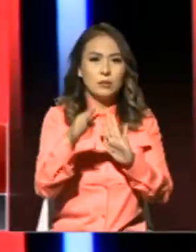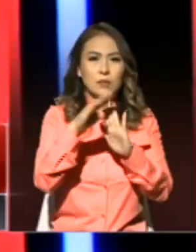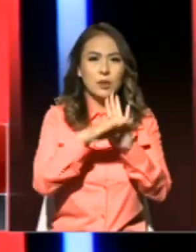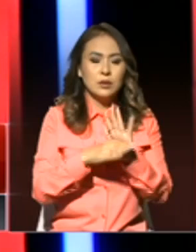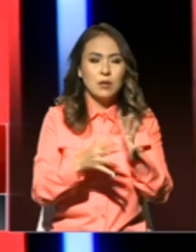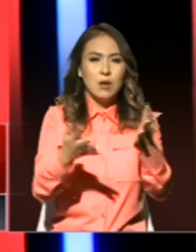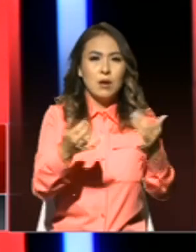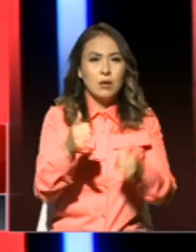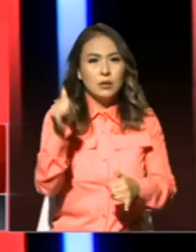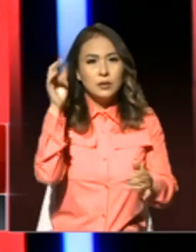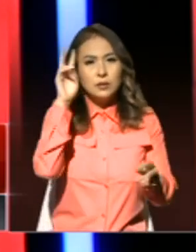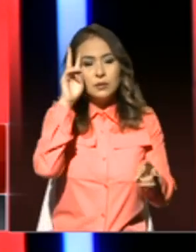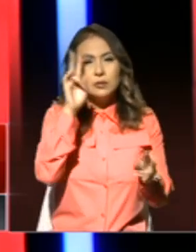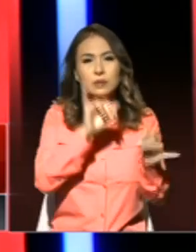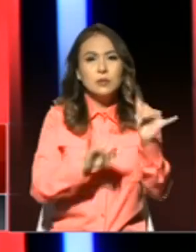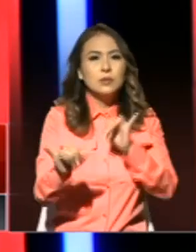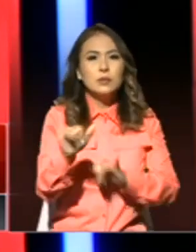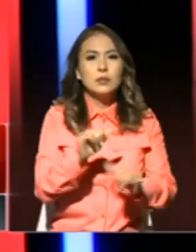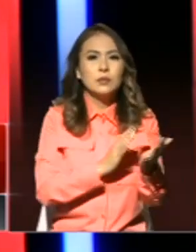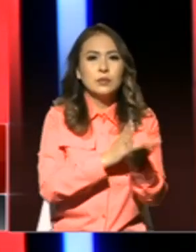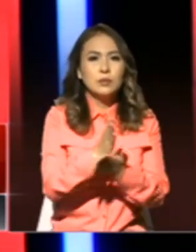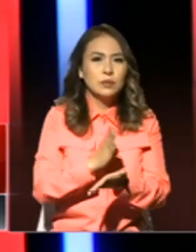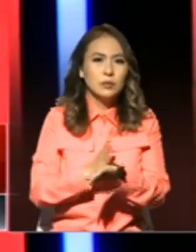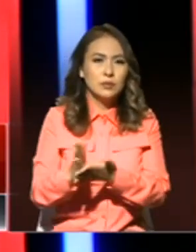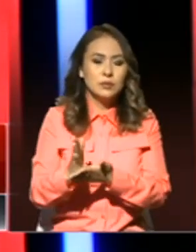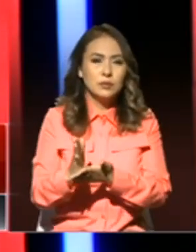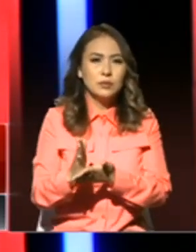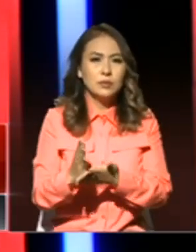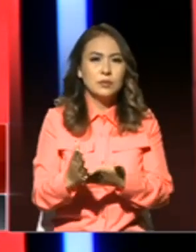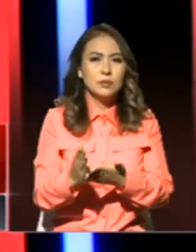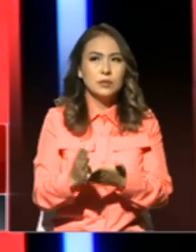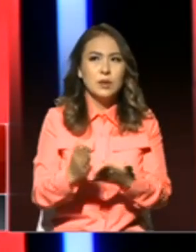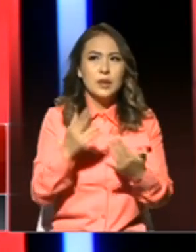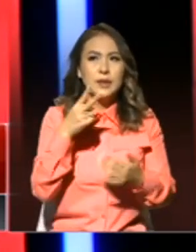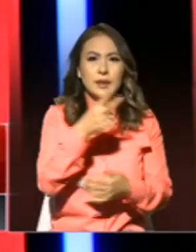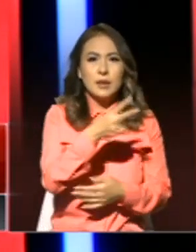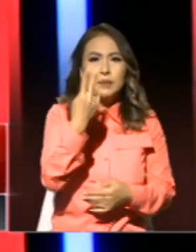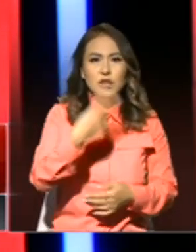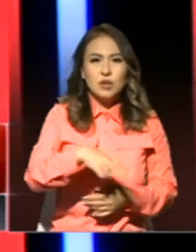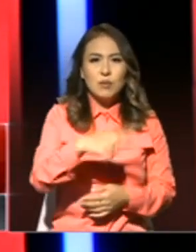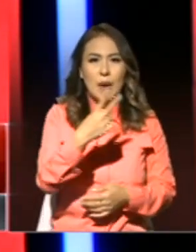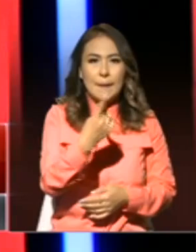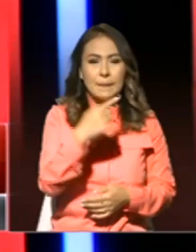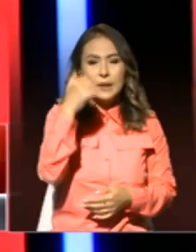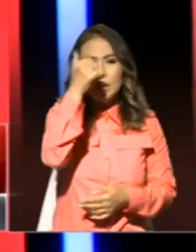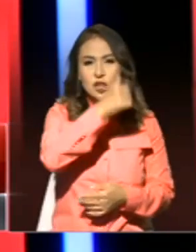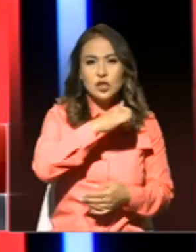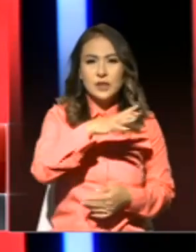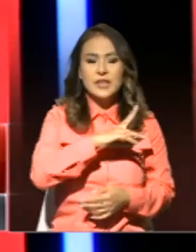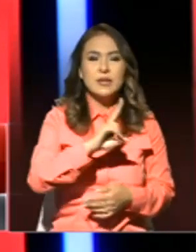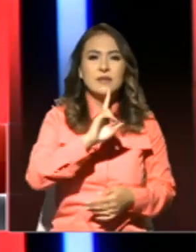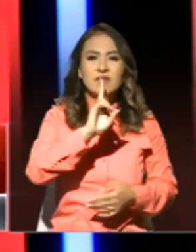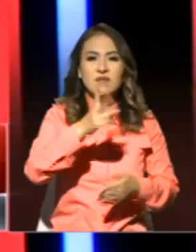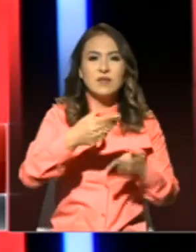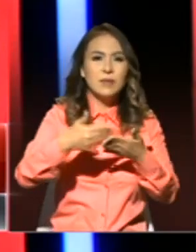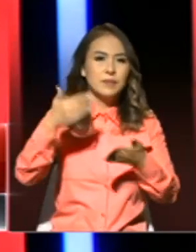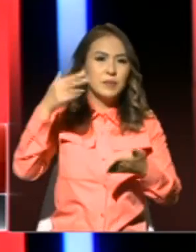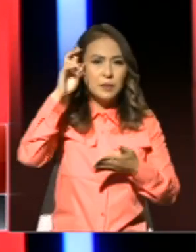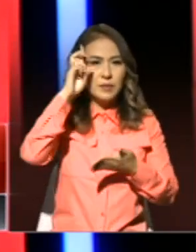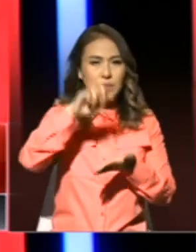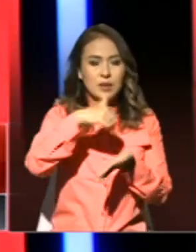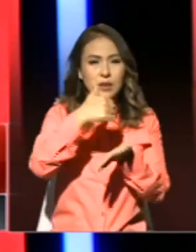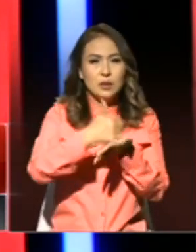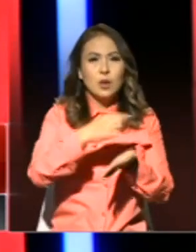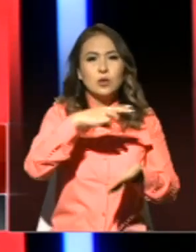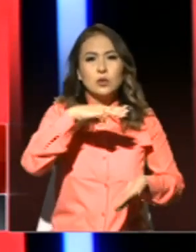алатынын білмей қазір аласұрып жүр. Біз 2021 жылғы сонау 2 жыл бұрынғы мемлекет басшысы Қасым-Жомарт